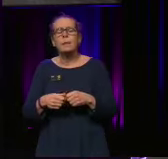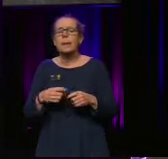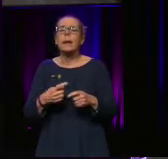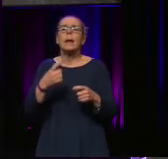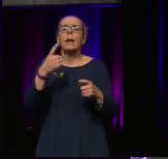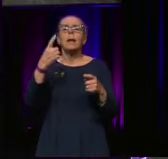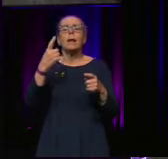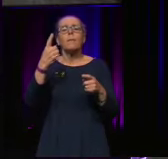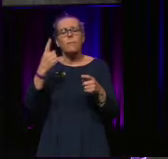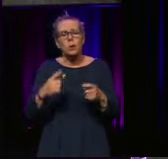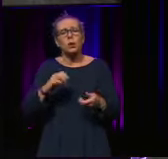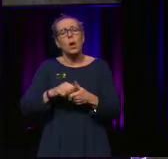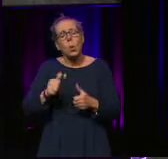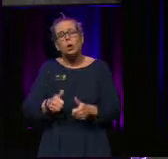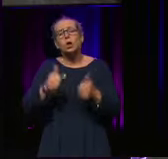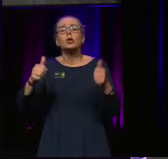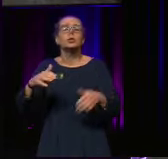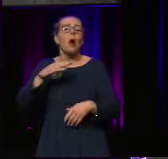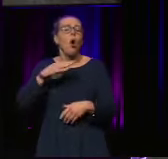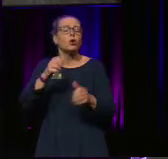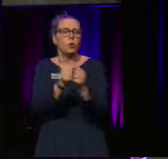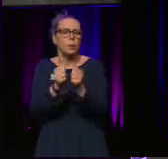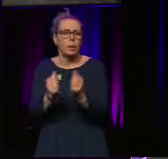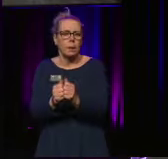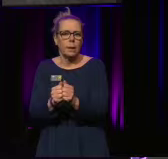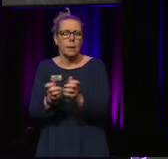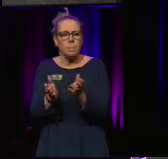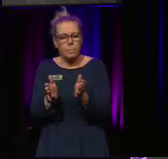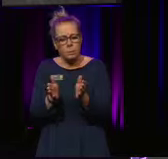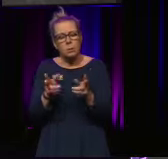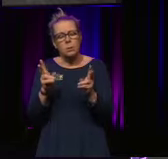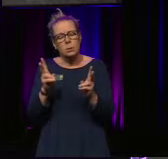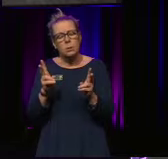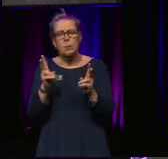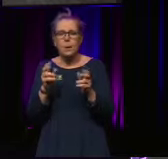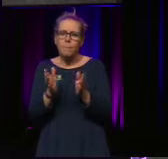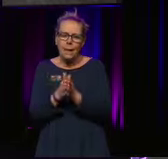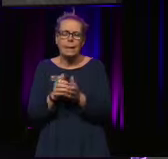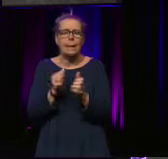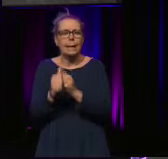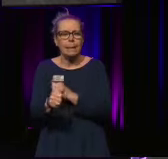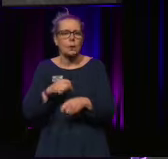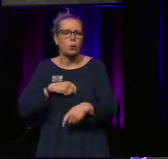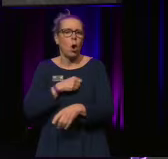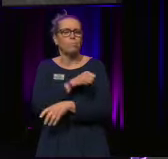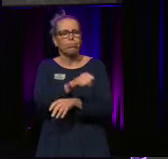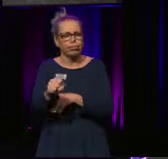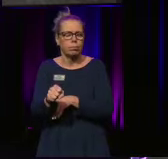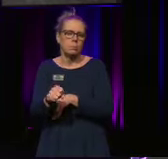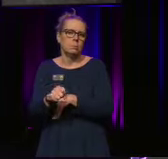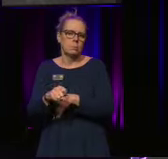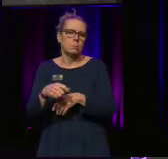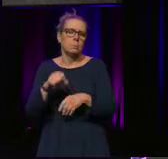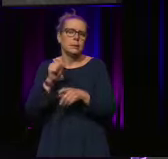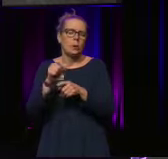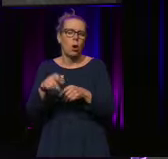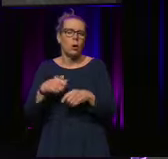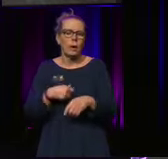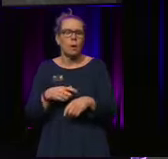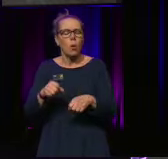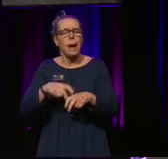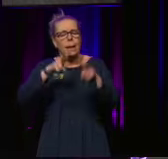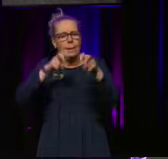för ledare med diktatoriska tendenser. För public service har ju roll att granska makten, och när de gör det, då